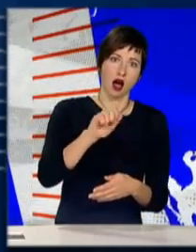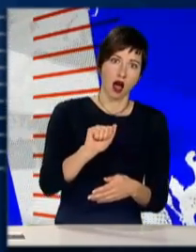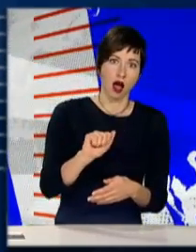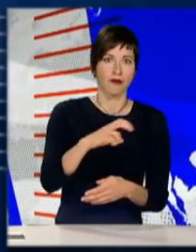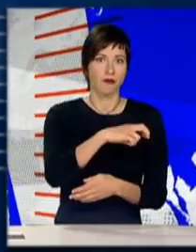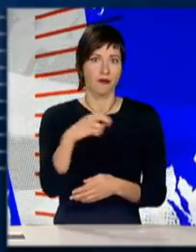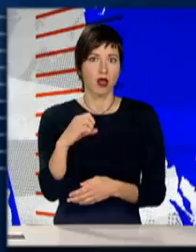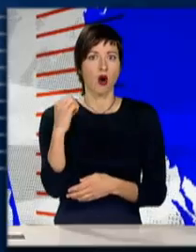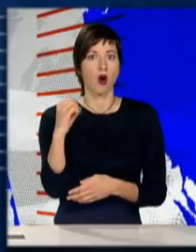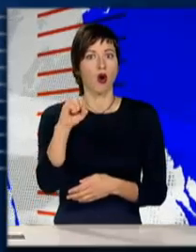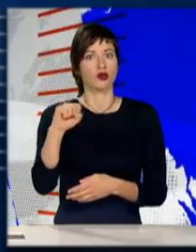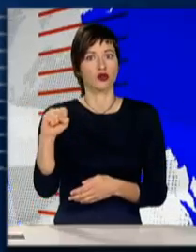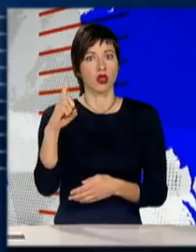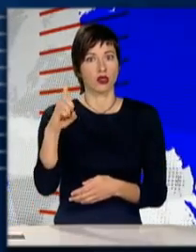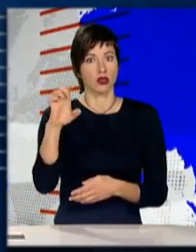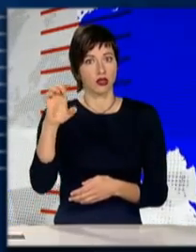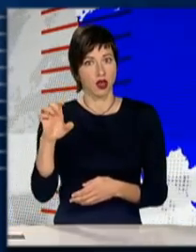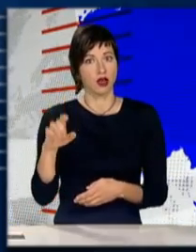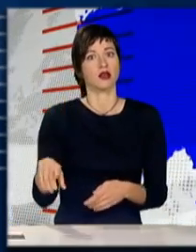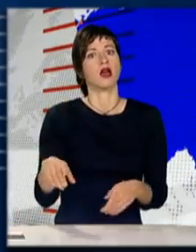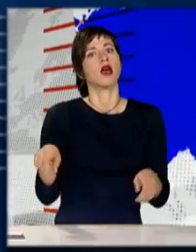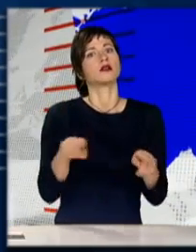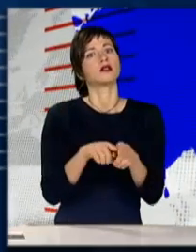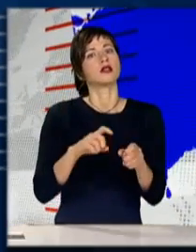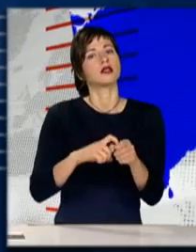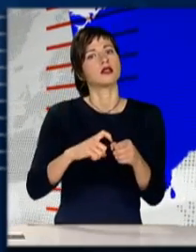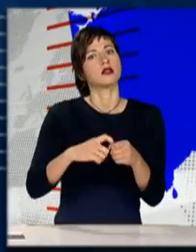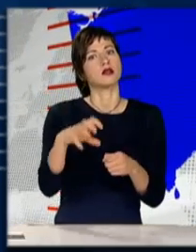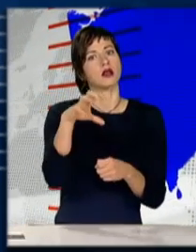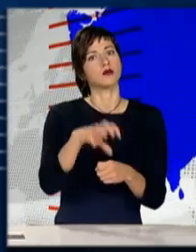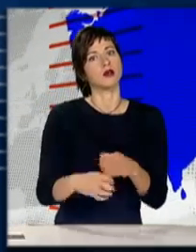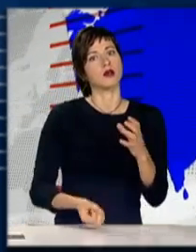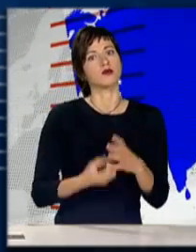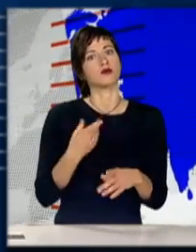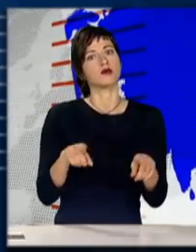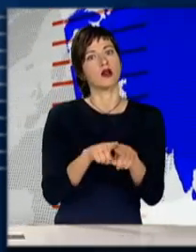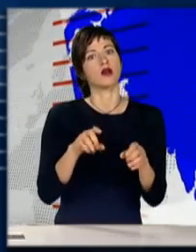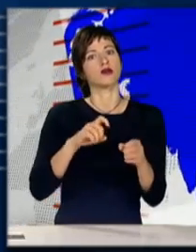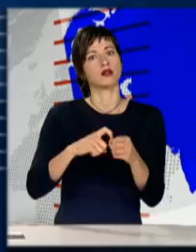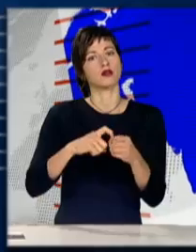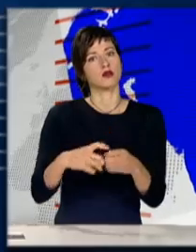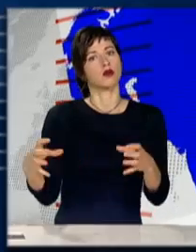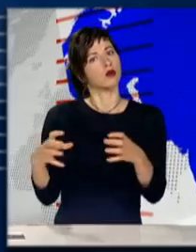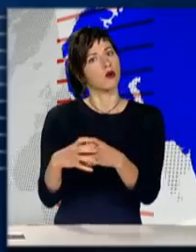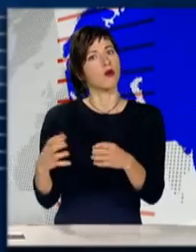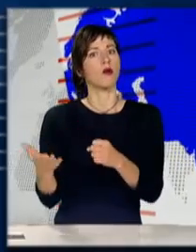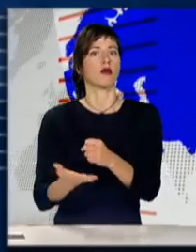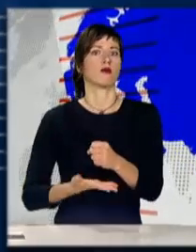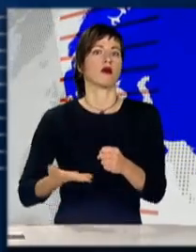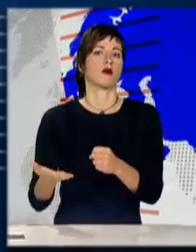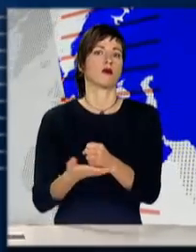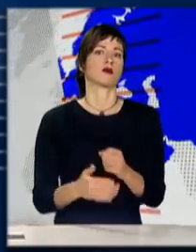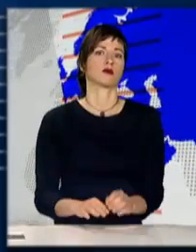ακόμα και για τις παρακρατήσεις για τη δήλωση ΟΣΔΕ ή και για τις συνεταιριστικές μερίδες των νέων συνεταιρισμών και